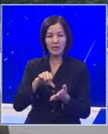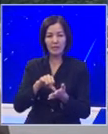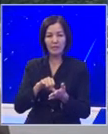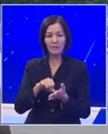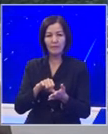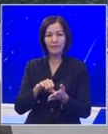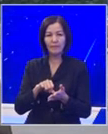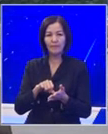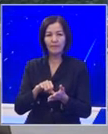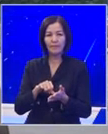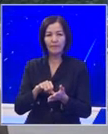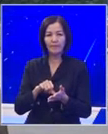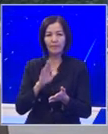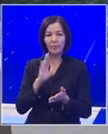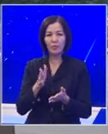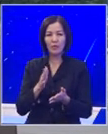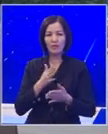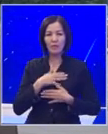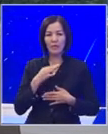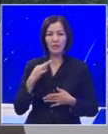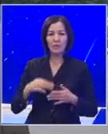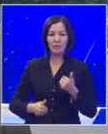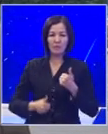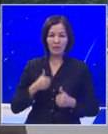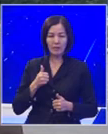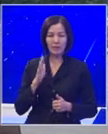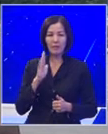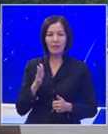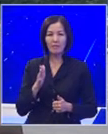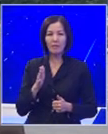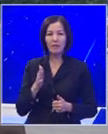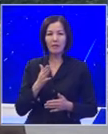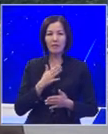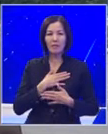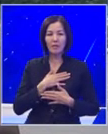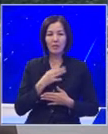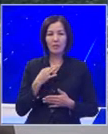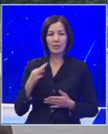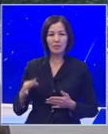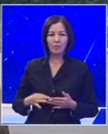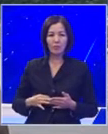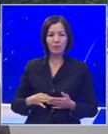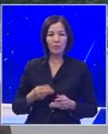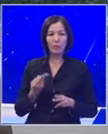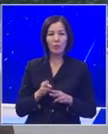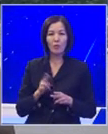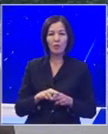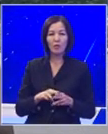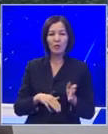өзі құлшынып кетті. Мен ұлымды мақтан етемін. Менің ұлым сондай талапты